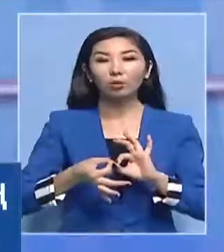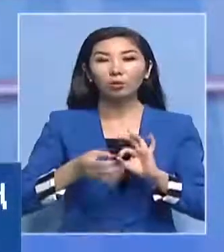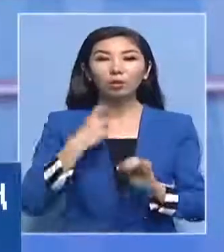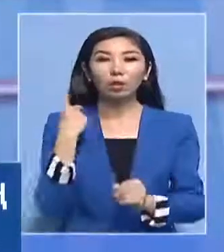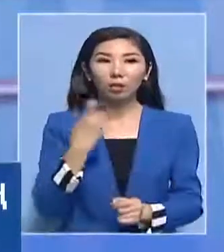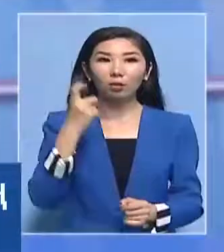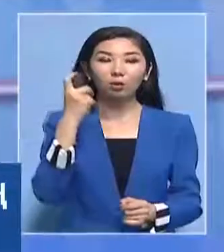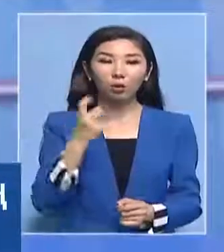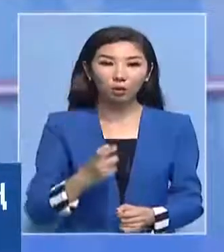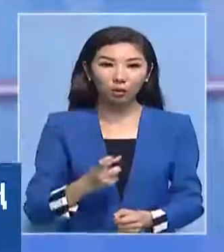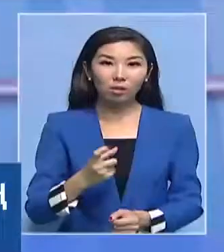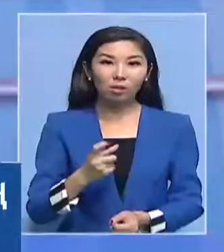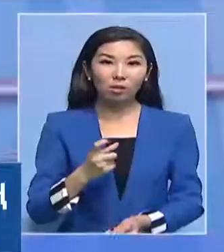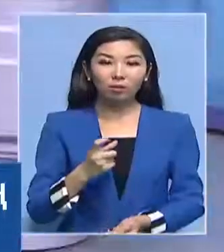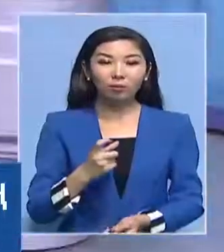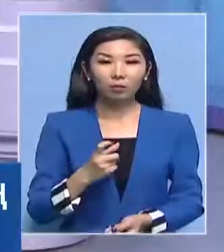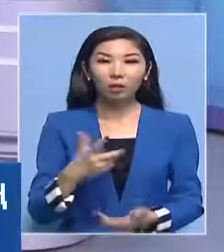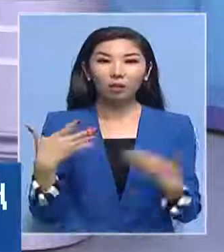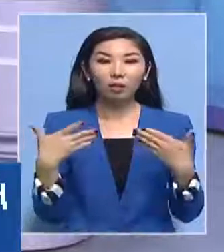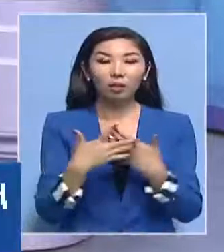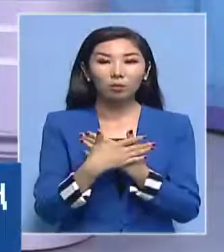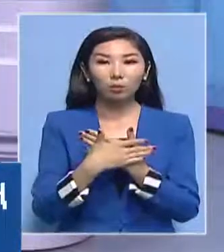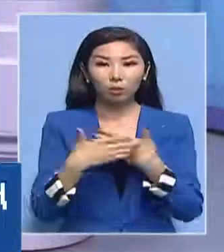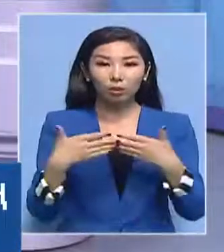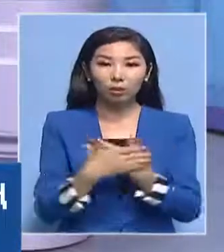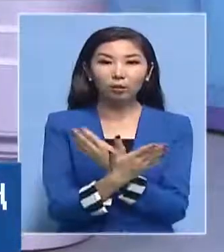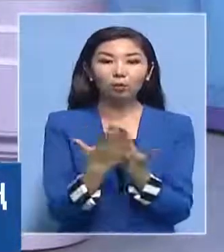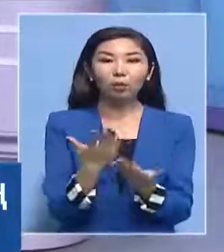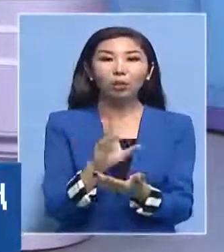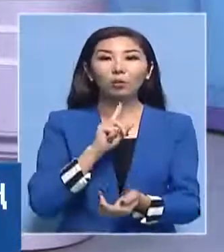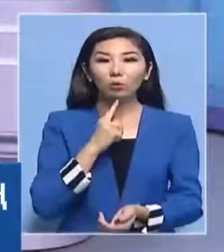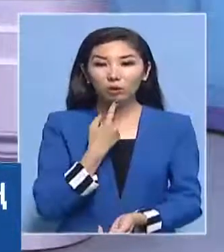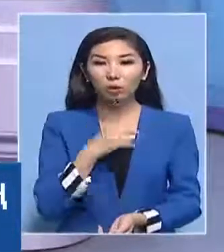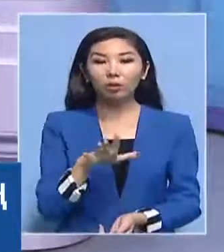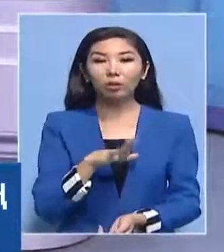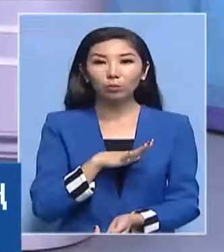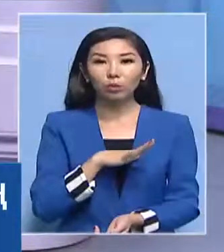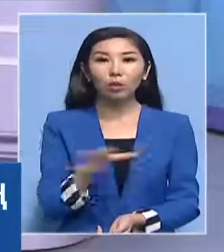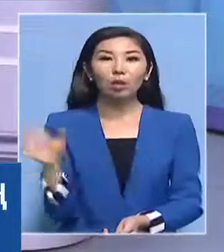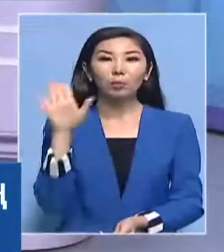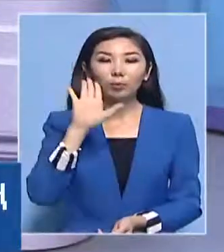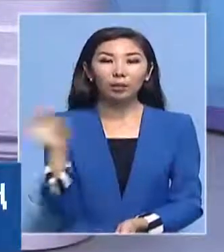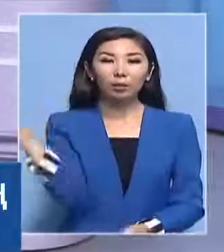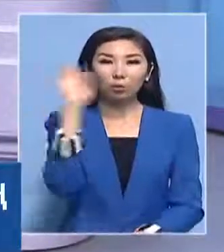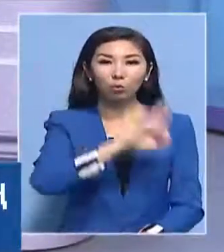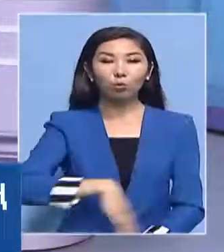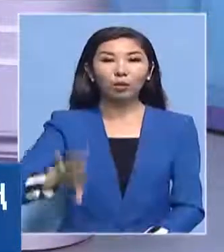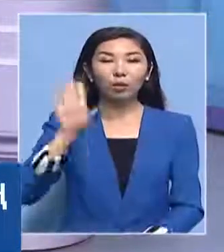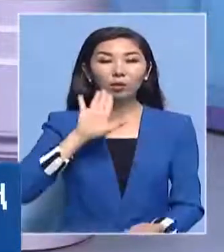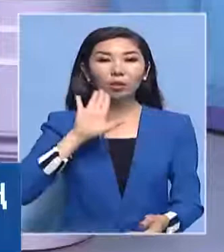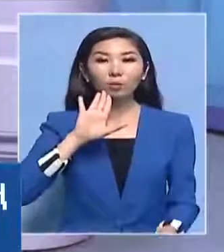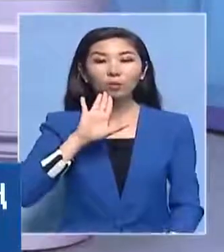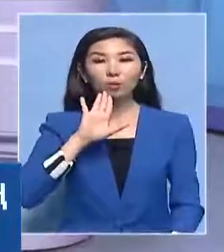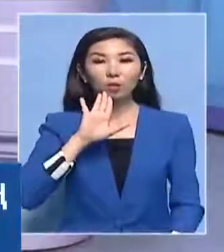жағдай күрделі. Сол үшін жаңа олар жаңа өте қиын жағдайда істейді. Батыс арнасының жаңа